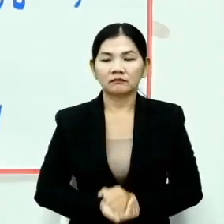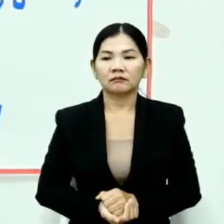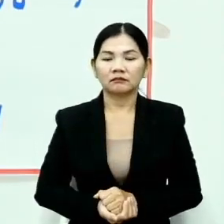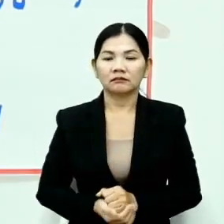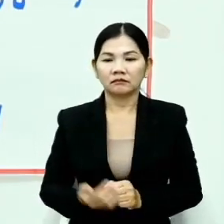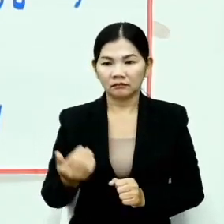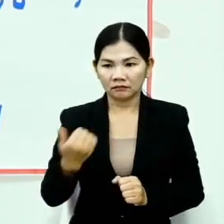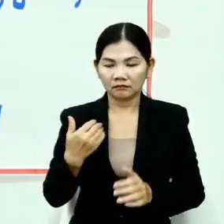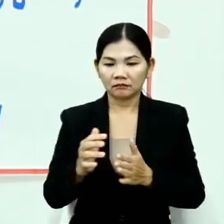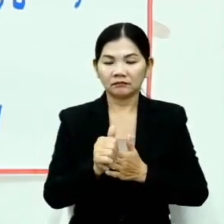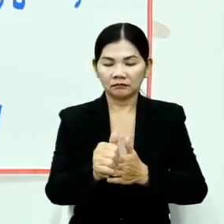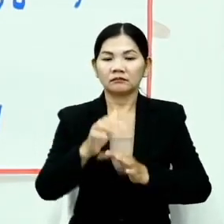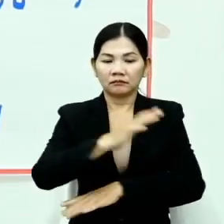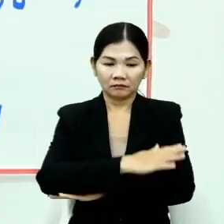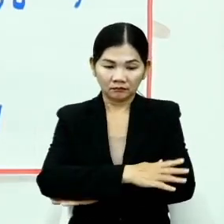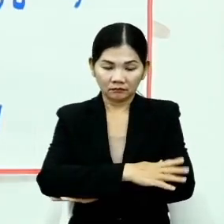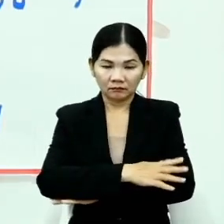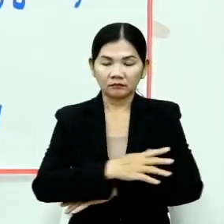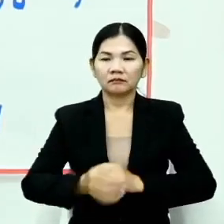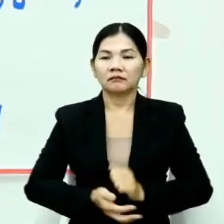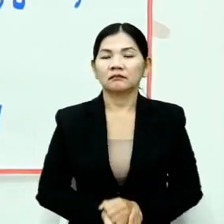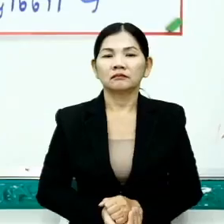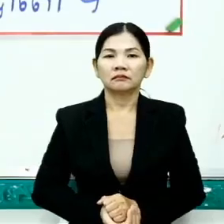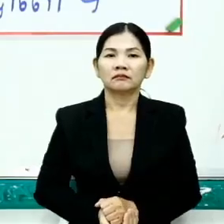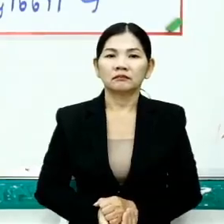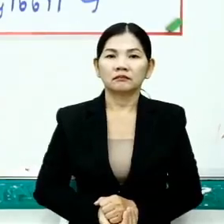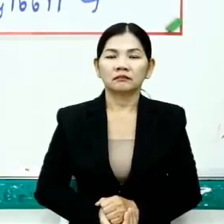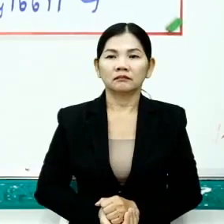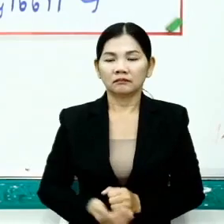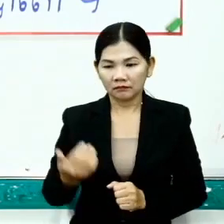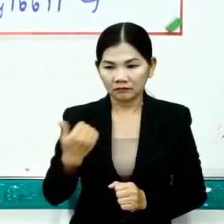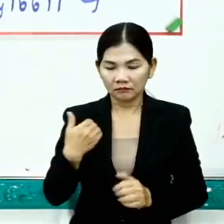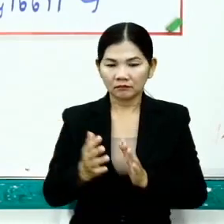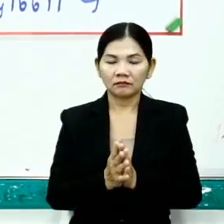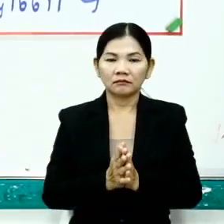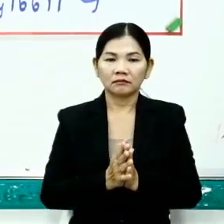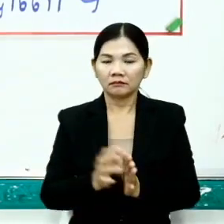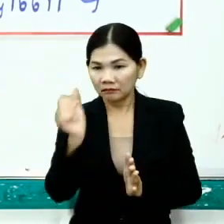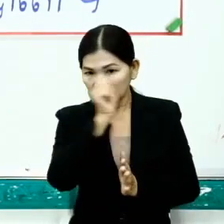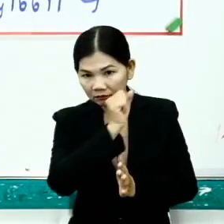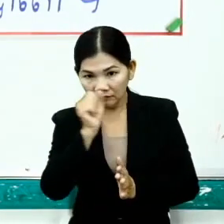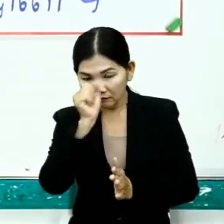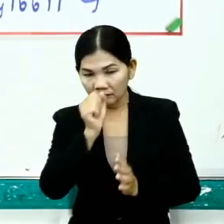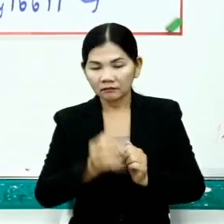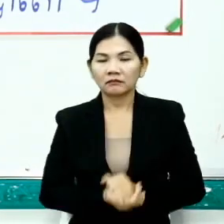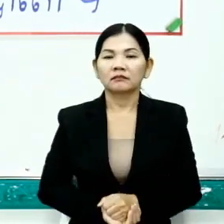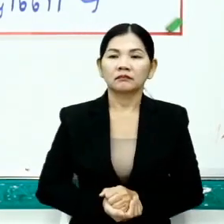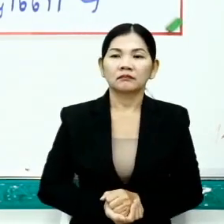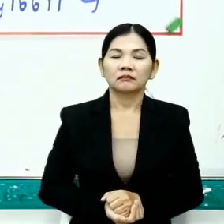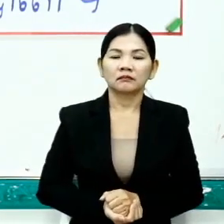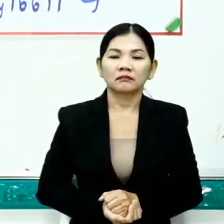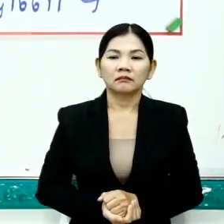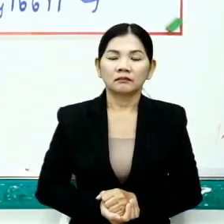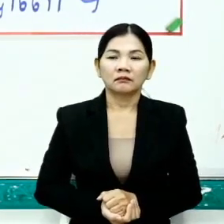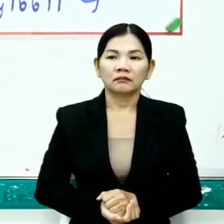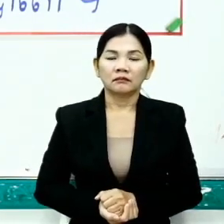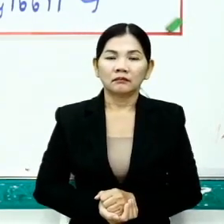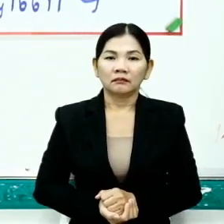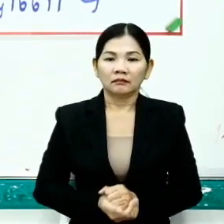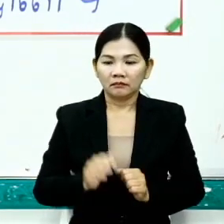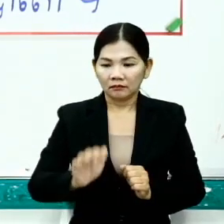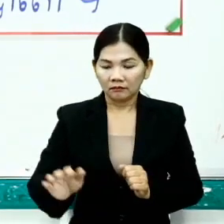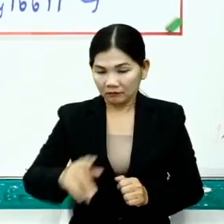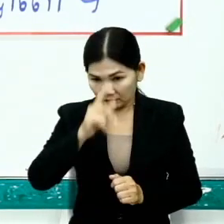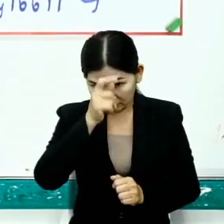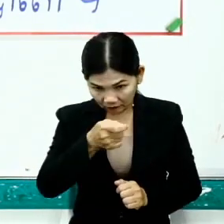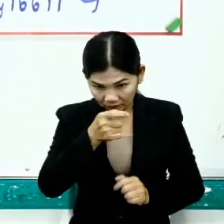ស់អ្នកគ្រូនាំកូនសម្រាប់បន្តិចណាចាអញ្ចឹងមិញយើងបានច្រៀងបទអីគេកូនបាត់កង្កែប